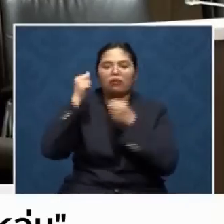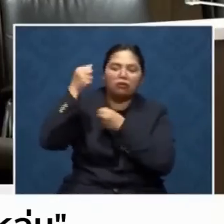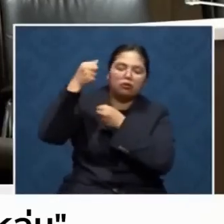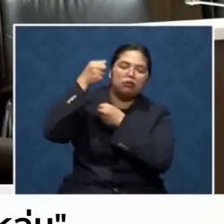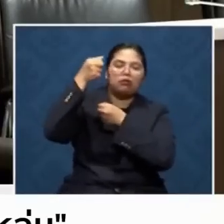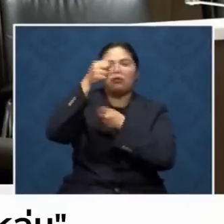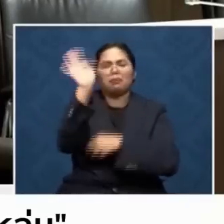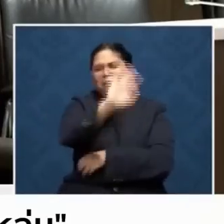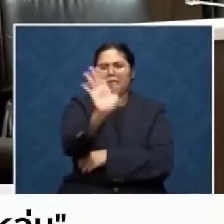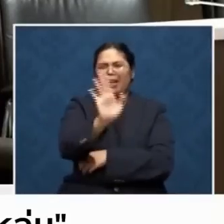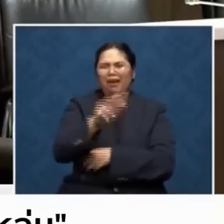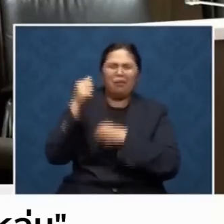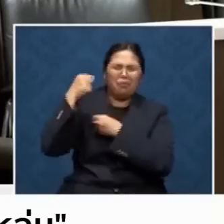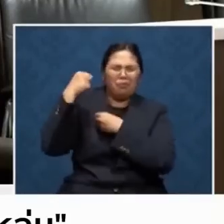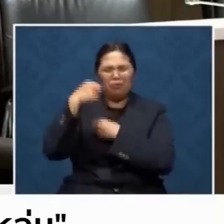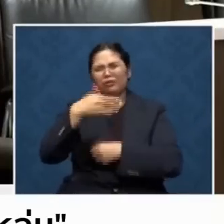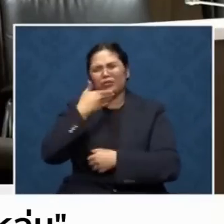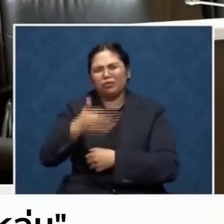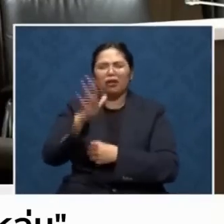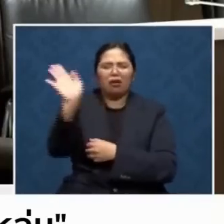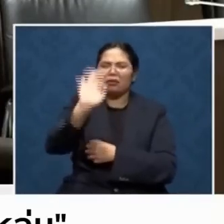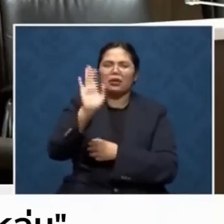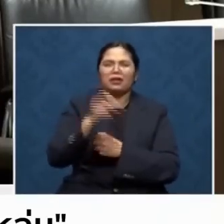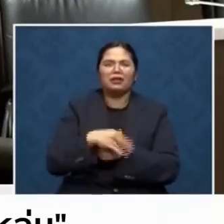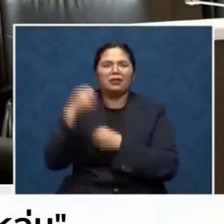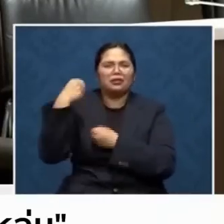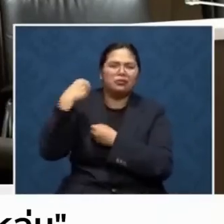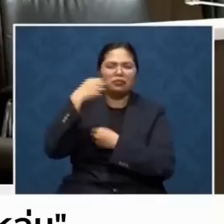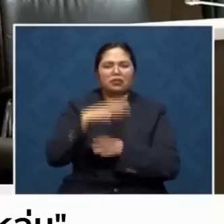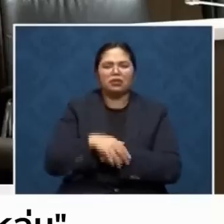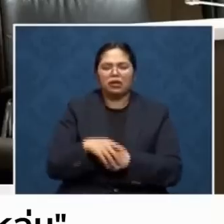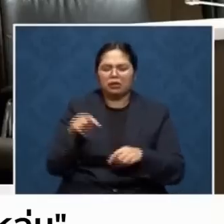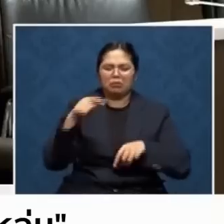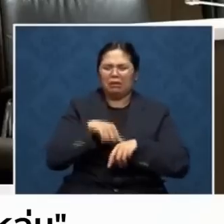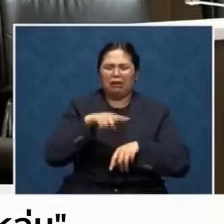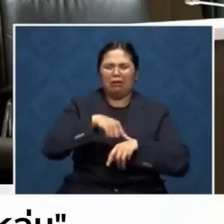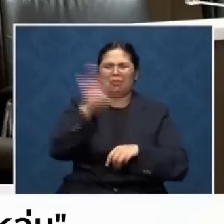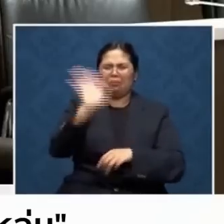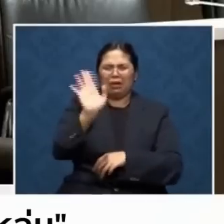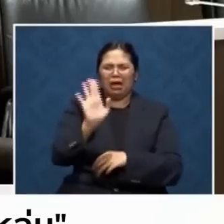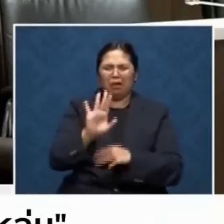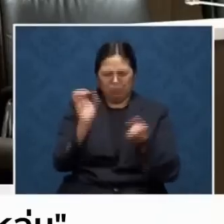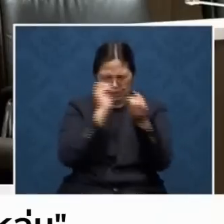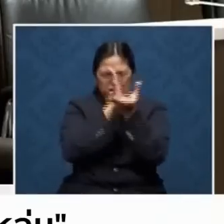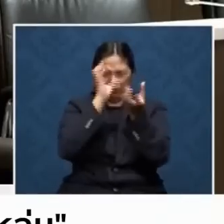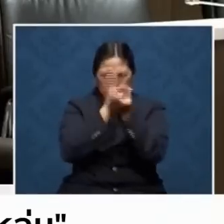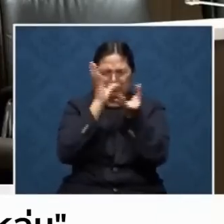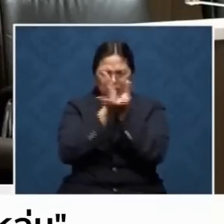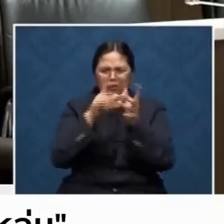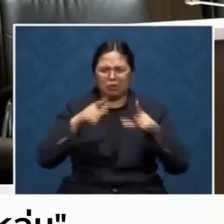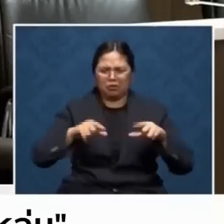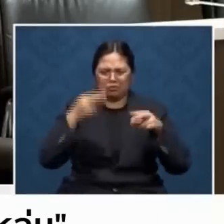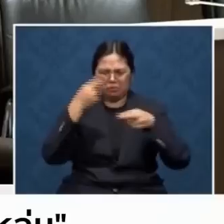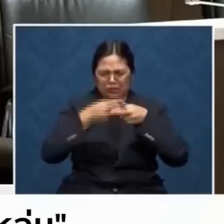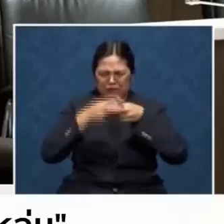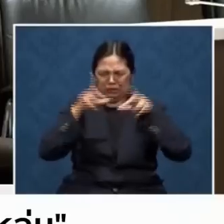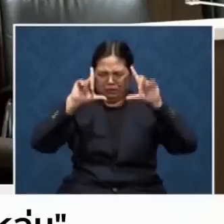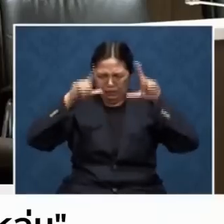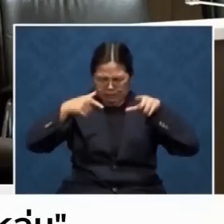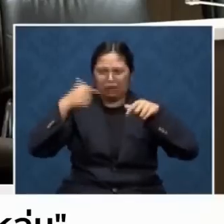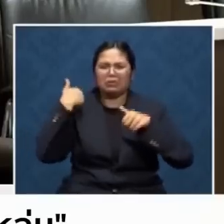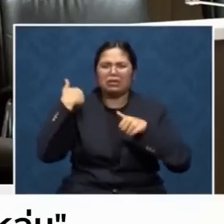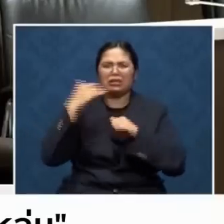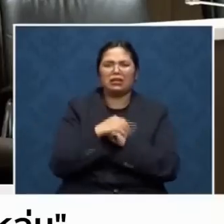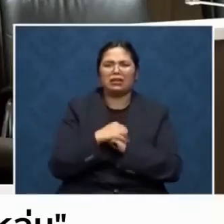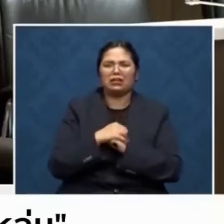ครับ มันต้องประท้วงนะฮะท่านประธานเพราะว่ามันเสียหายนะฮะท่านประธาน เดี๋ยวผมก็เลย ผมให้เกียรติทางน้องๆนะฮ